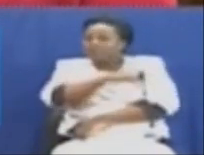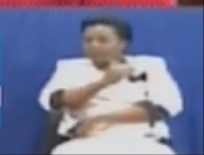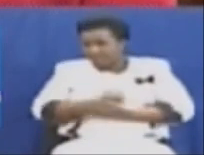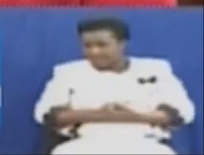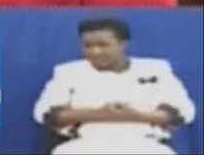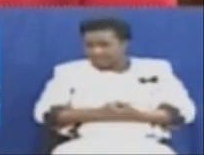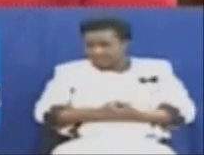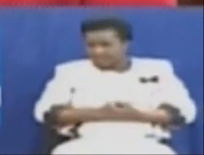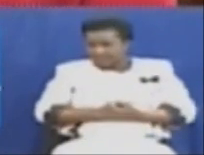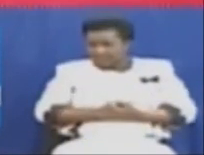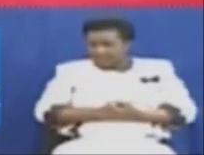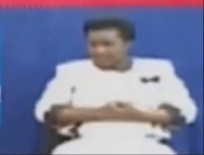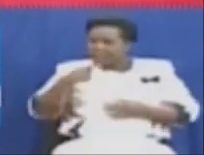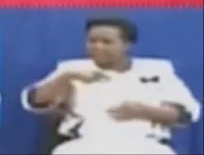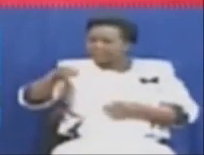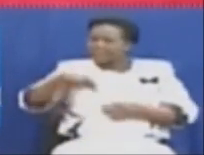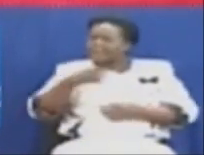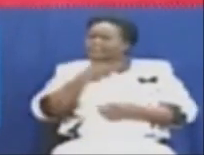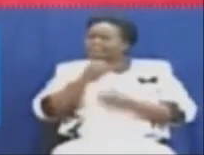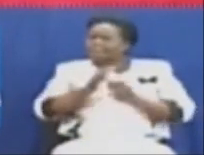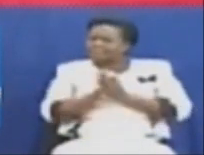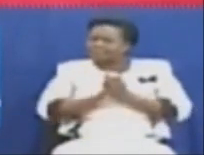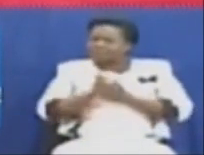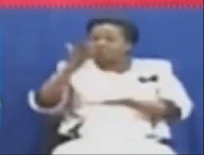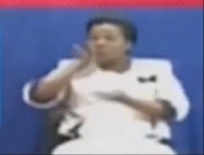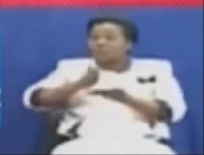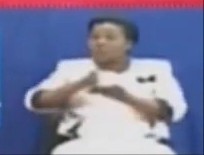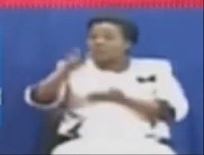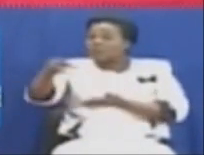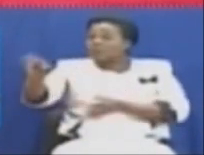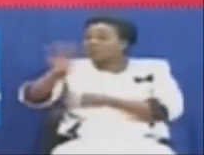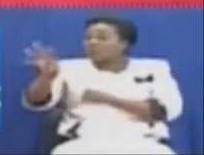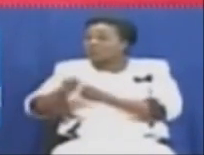maji kwa wananchi wayapate maji. Lakini tumeunda